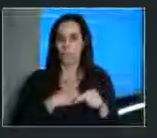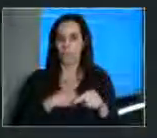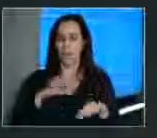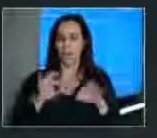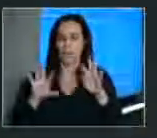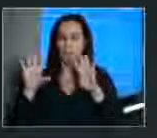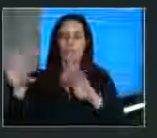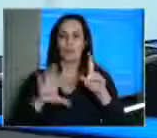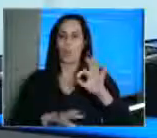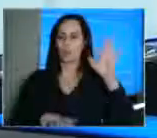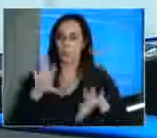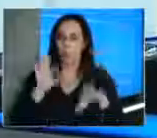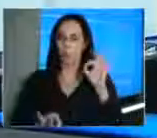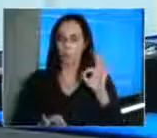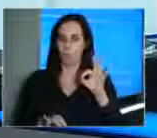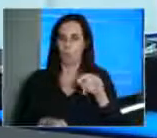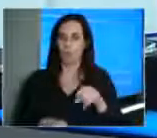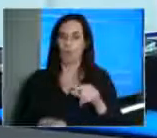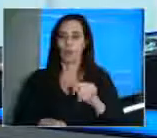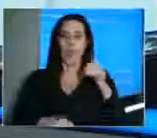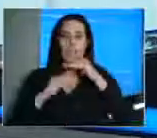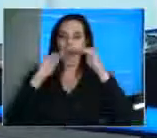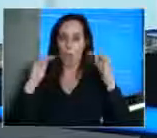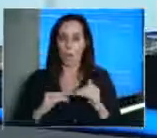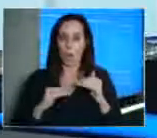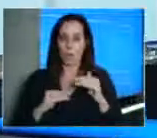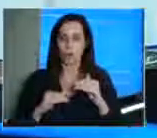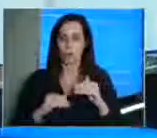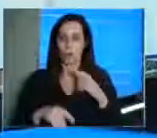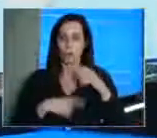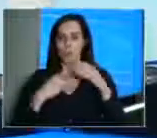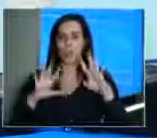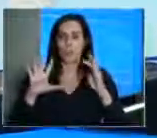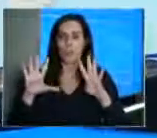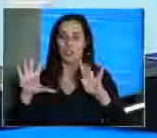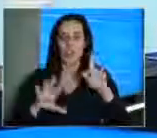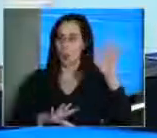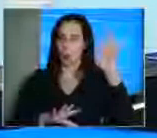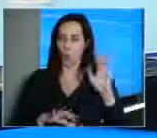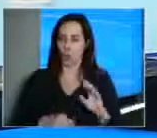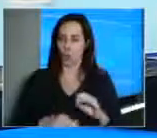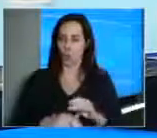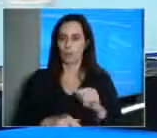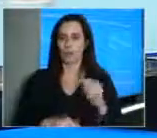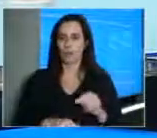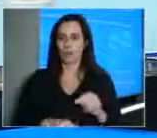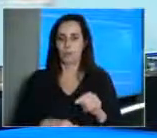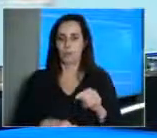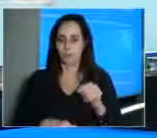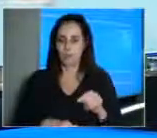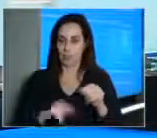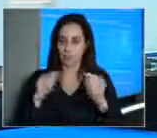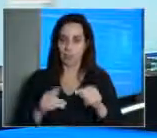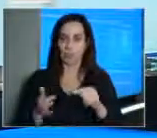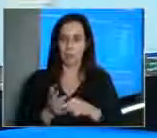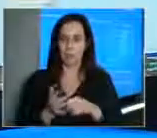הצבעה של 91%. וזה השיעור הכי נמוך שהיה להם ב-90 השנים האחרונות. 91%. וזה, למגיעים